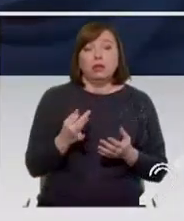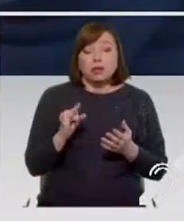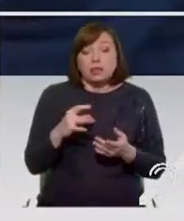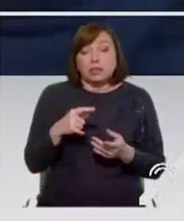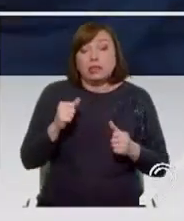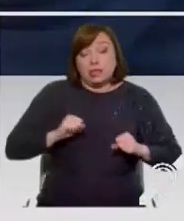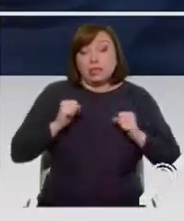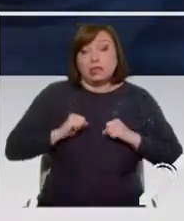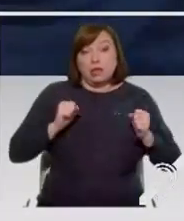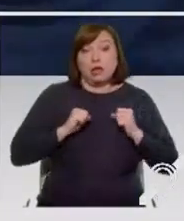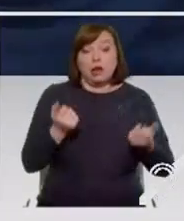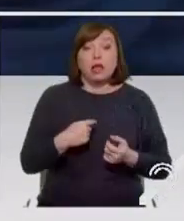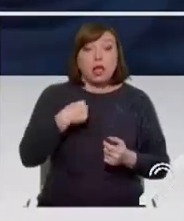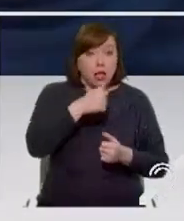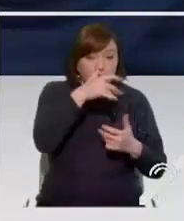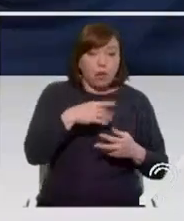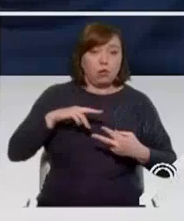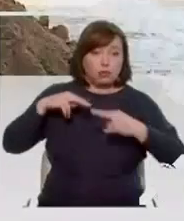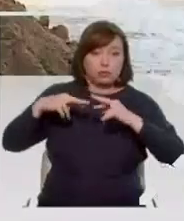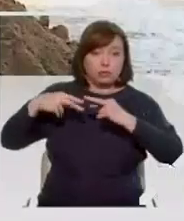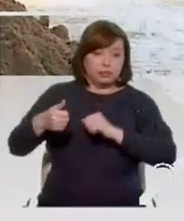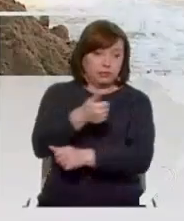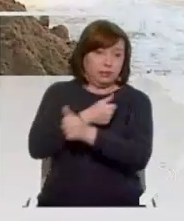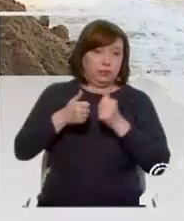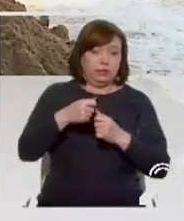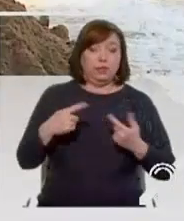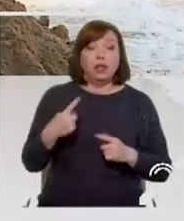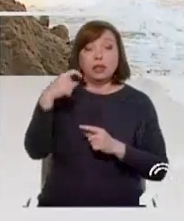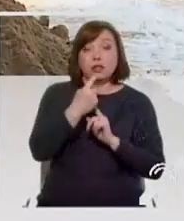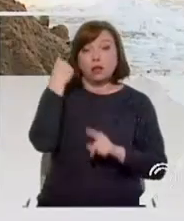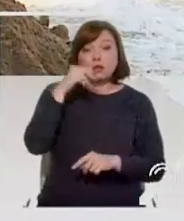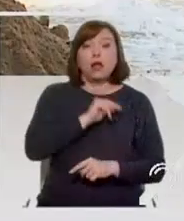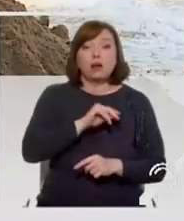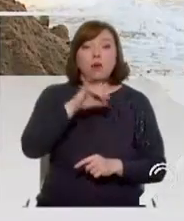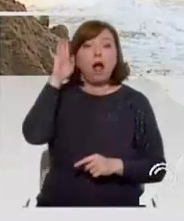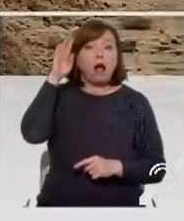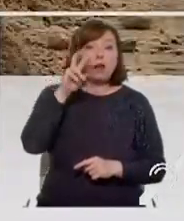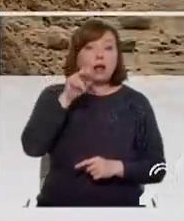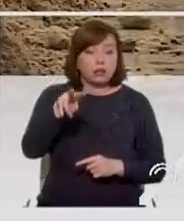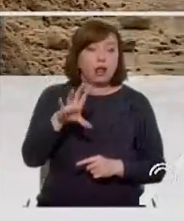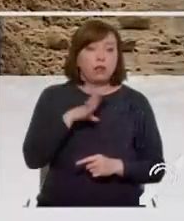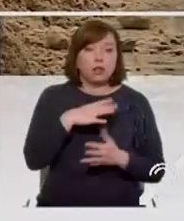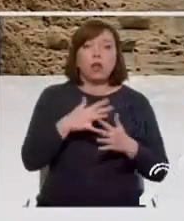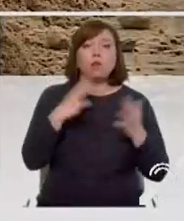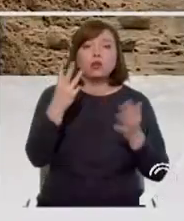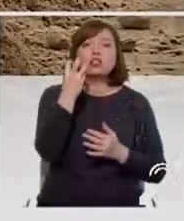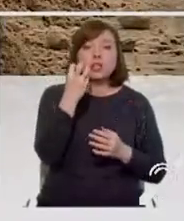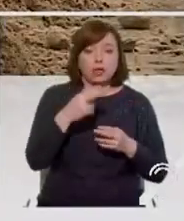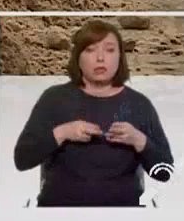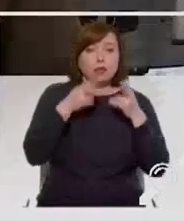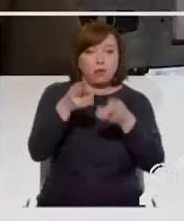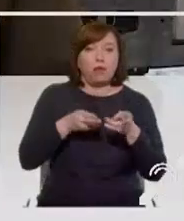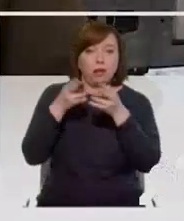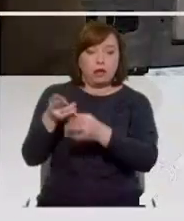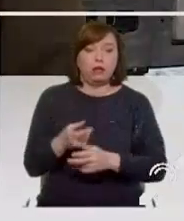ne sprăjim. Ne schimbăm unul, vine altul și ne ajutăm unul pe altul. Săptămâna trecută, angajații de la Apă Canal au avut peste 300 de